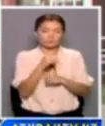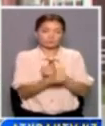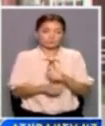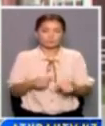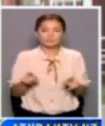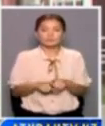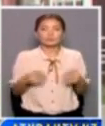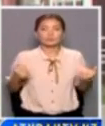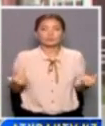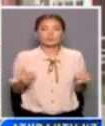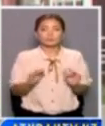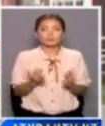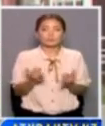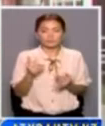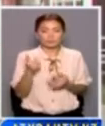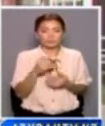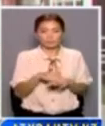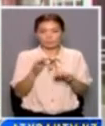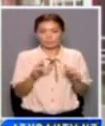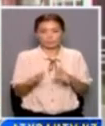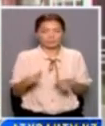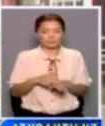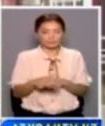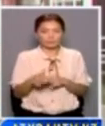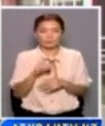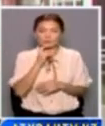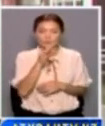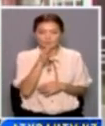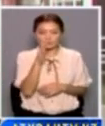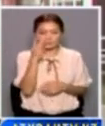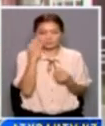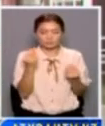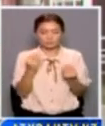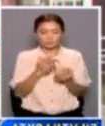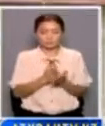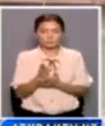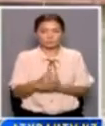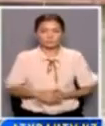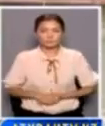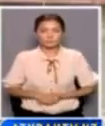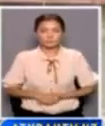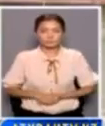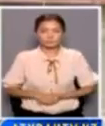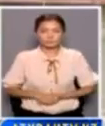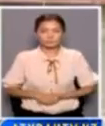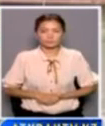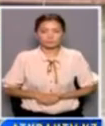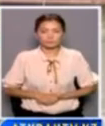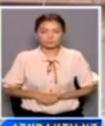Курбанайта. Сегодняшнее событие – одно из благих дел, совершаемых в это трудное время священнослужителями.